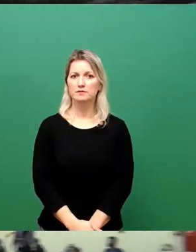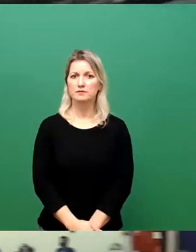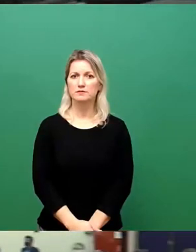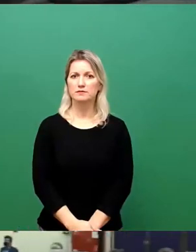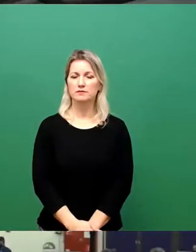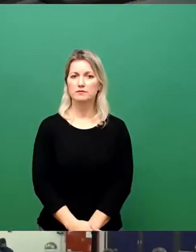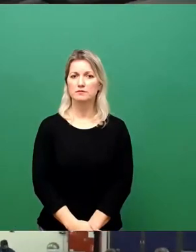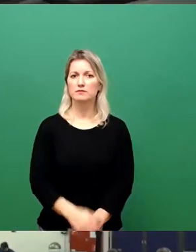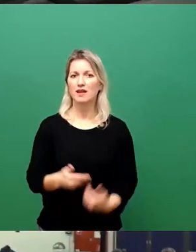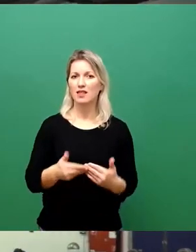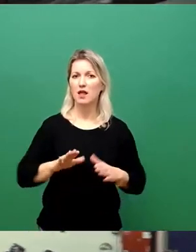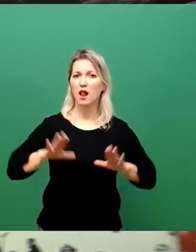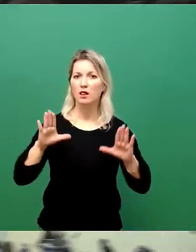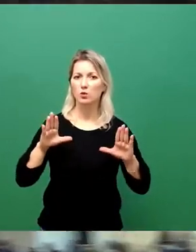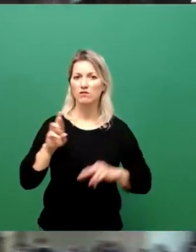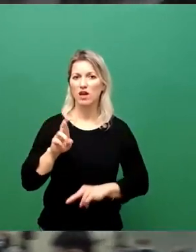und Stimmenthaltungen.